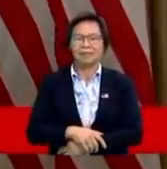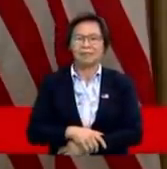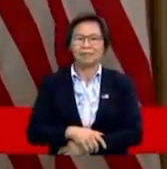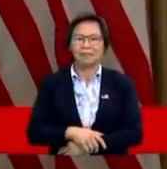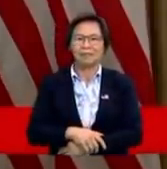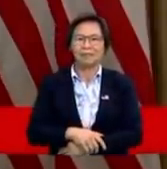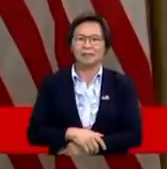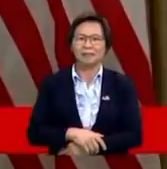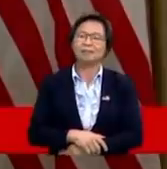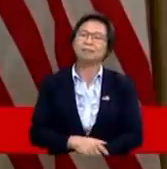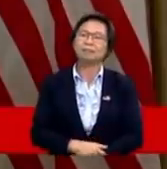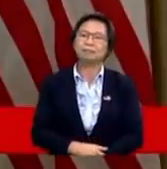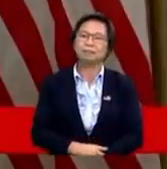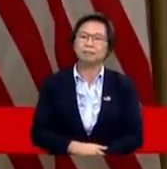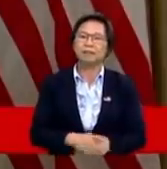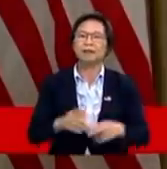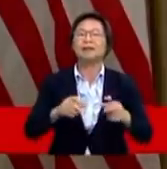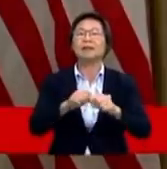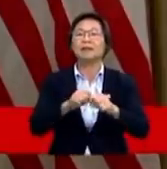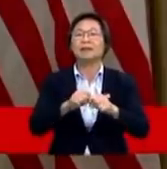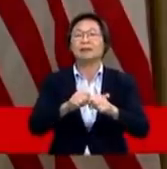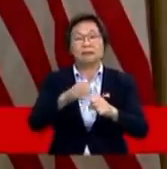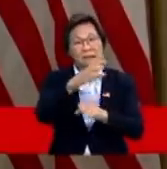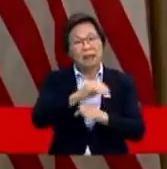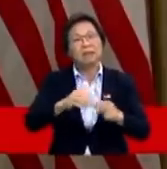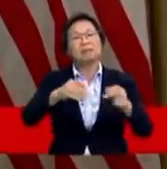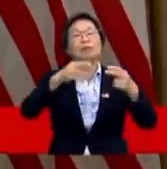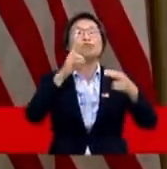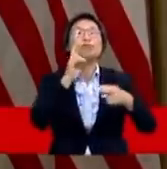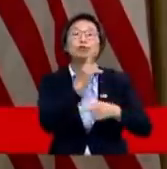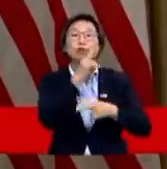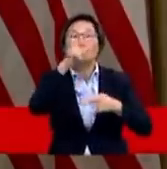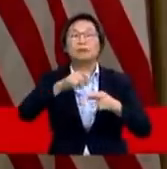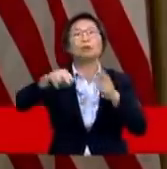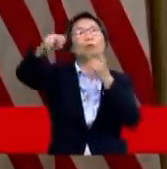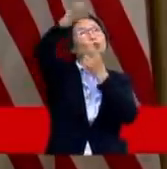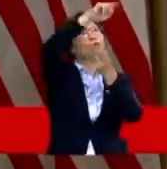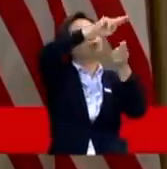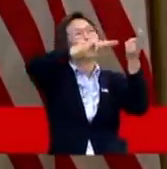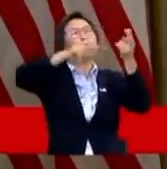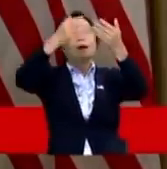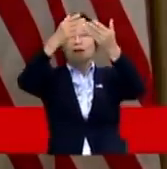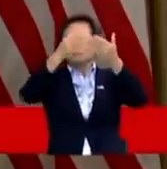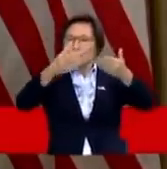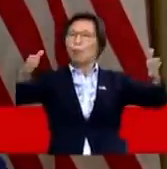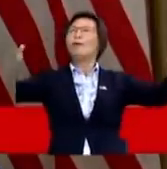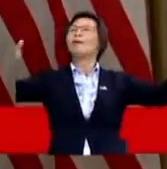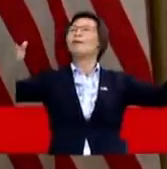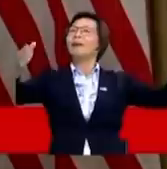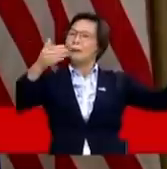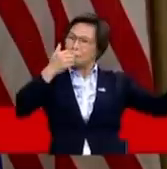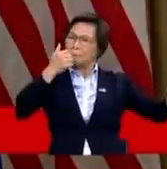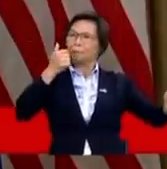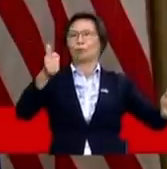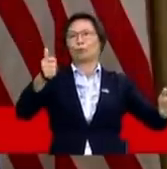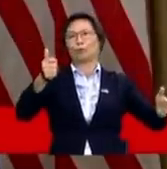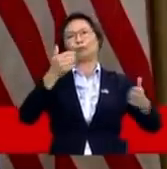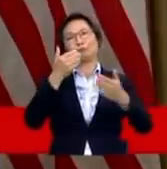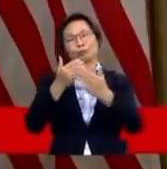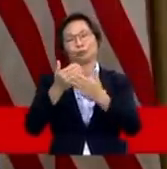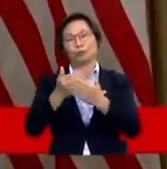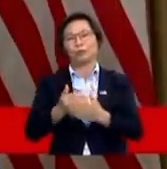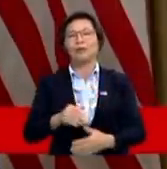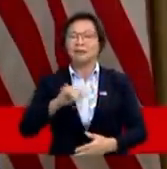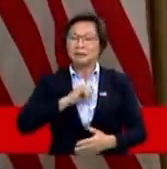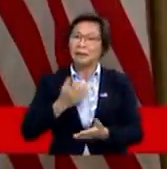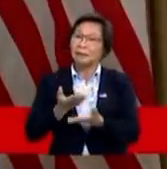premis-premis yang penuh sistem pengudaraan yang baik dan terbuka ke-3 nya